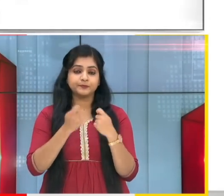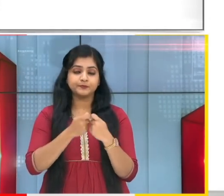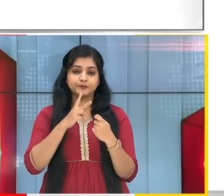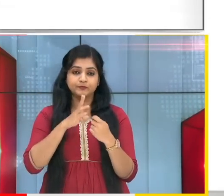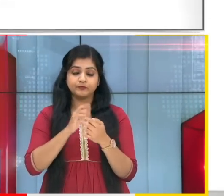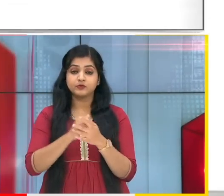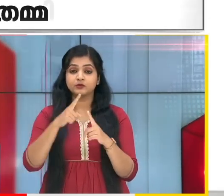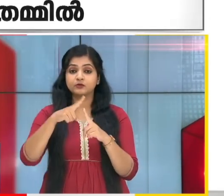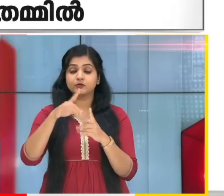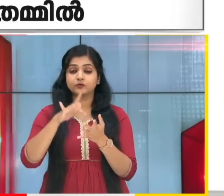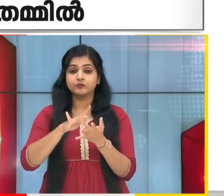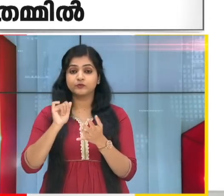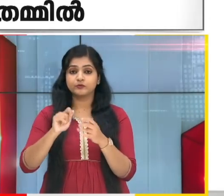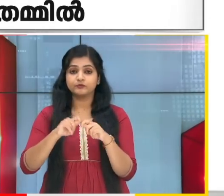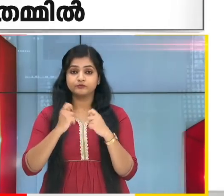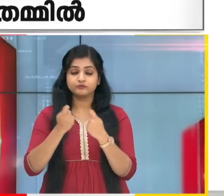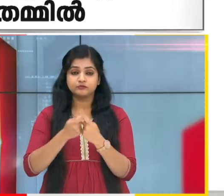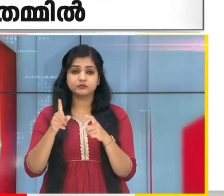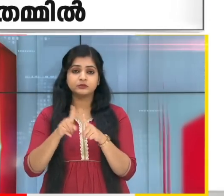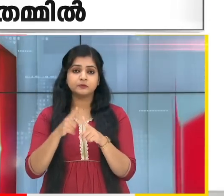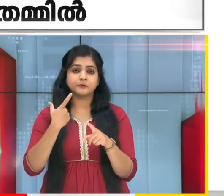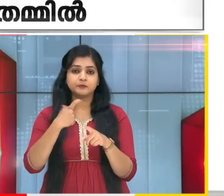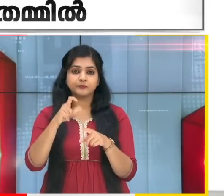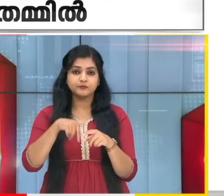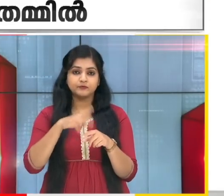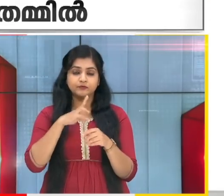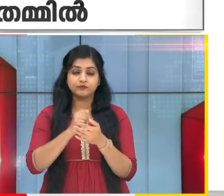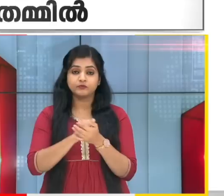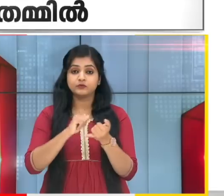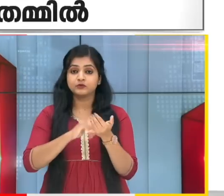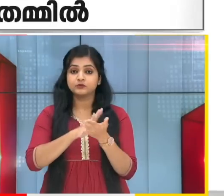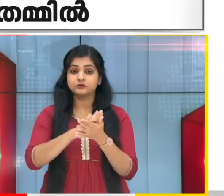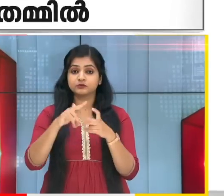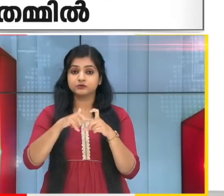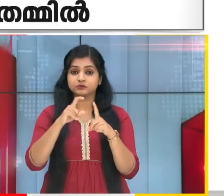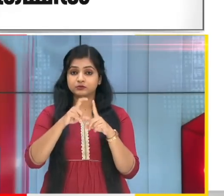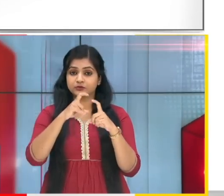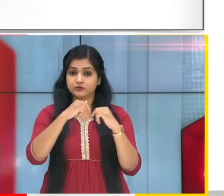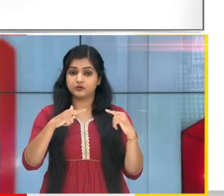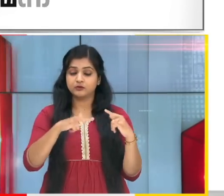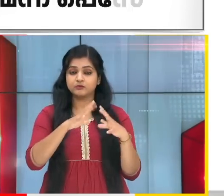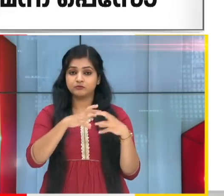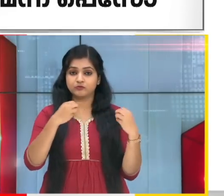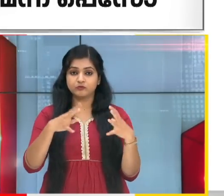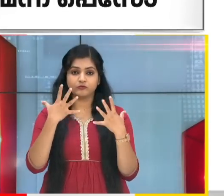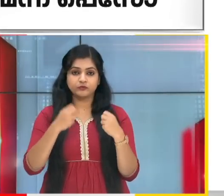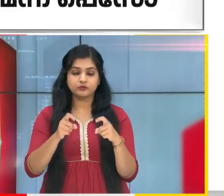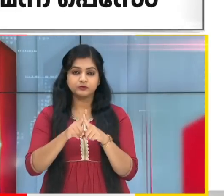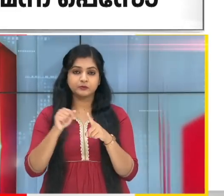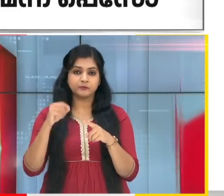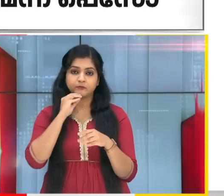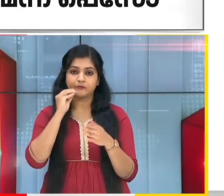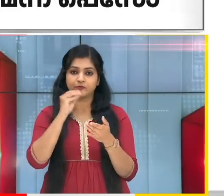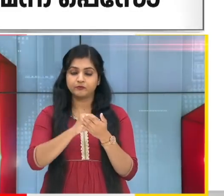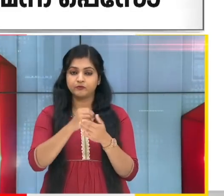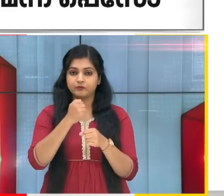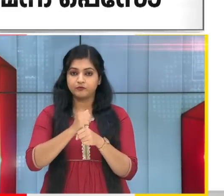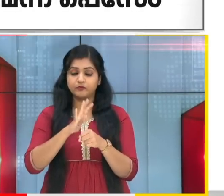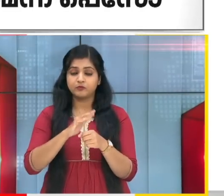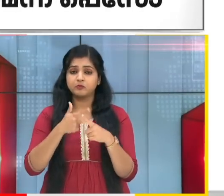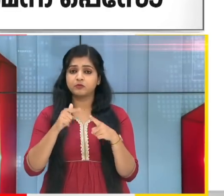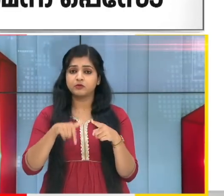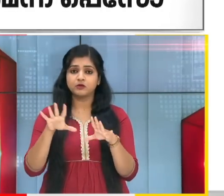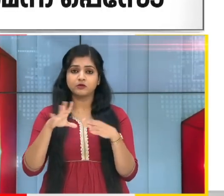ദേവസ്വത്തിന്റെയും നിലപാട്. തിരുവമ്പാടി ദേവസ്വത്തിനും ഇത്തരത്തിൽ ഷെഡ് സ്ഥാപിക്കരുത്, ഷെഡ് പൊളിച്ചു നീക്കണം എന്നുള്ള നിർദ്ദേശം നൽകിയിരുന്നു. എന്നാൽ ഇത് അംഗീകരിക്കാൻ കഴിയുകയില്ല എന്നുള്ള